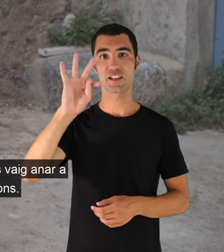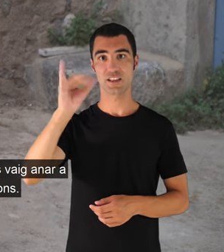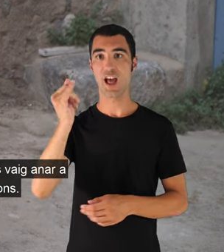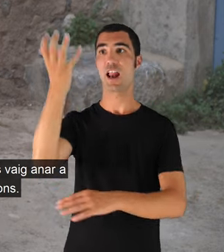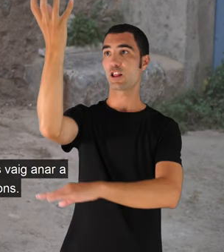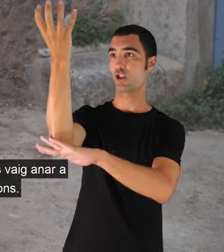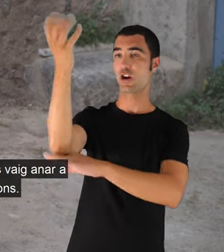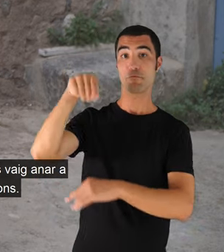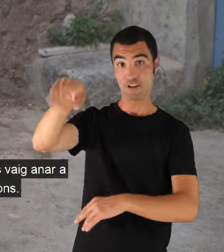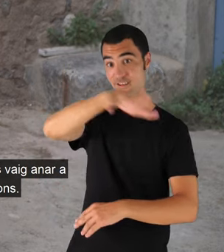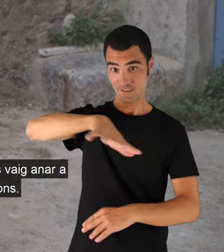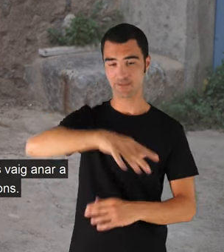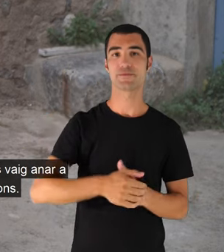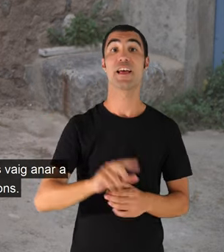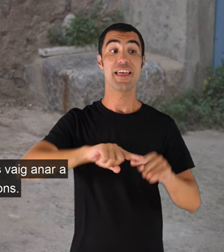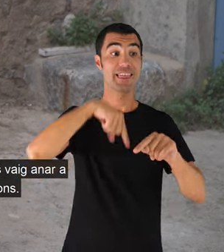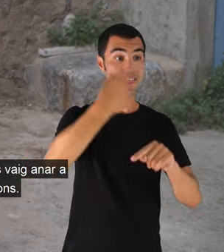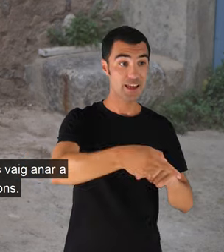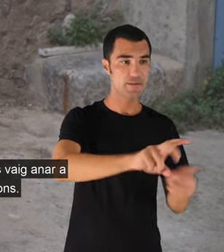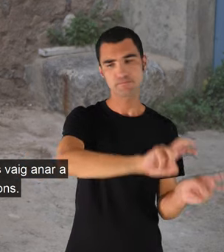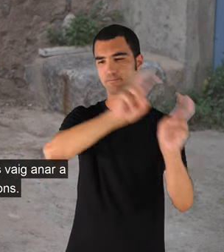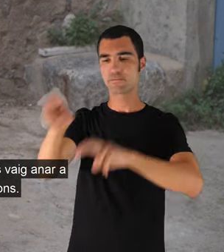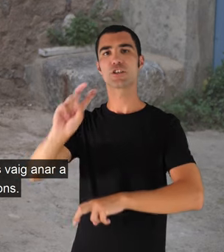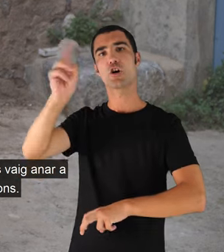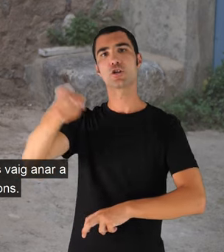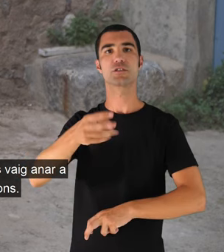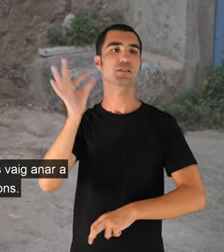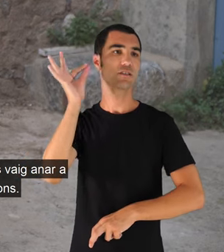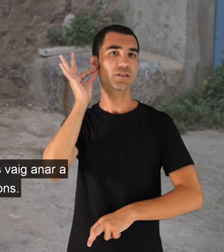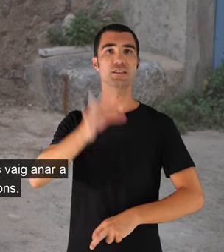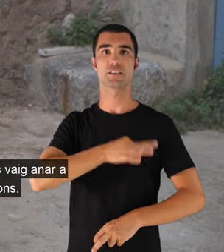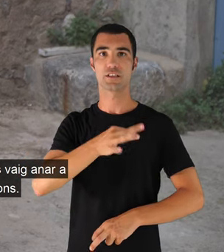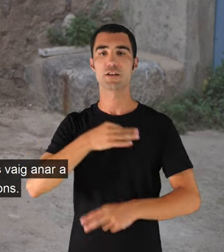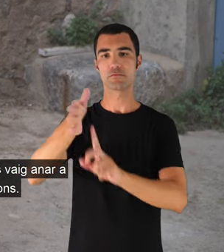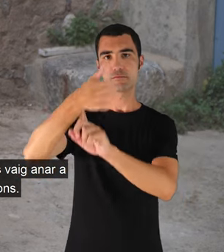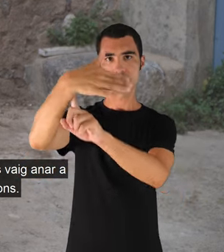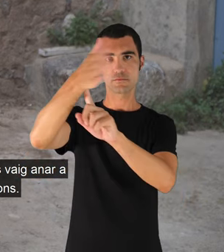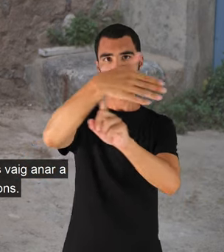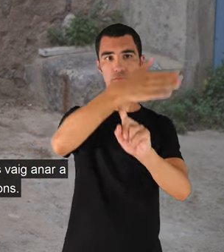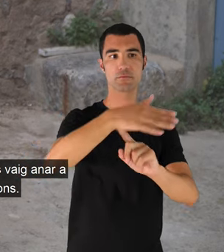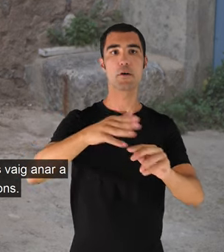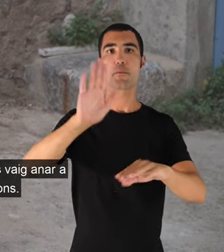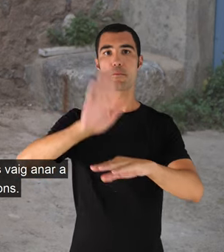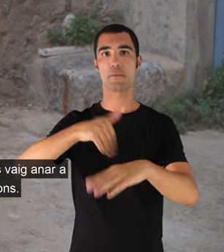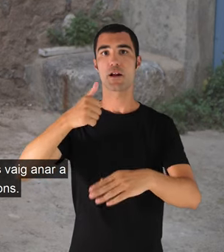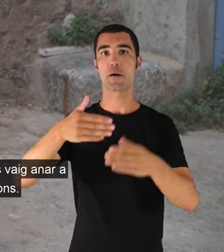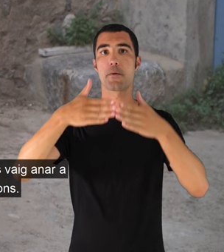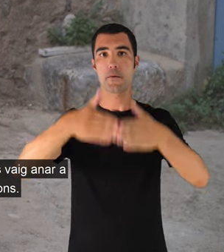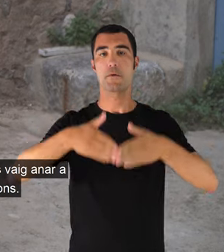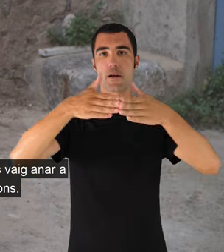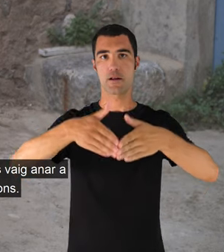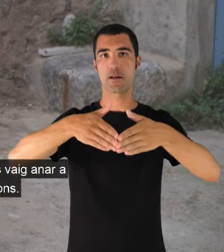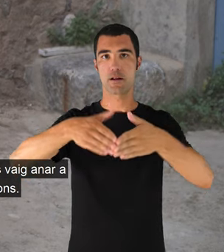allà. I després vaig anar amb una altra senyora que feia banderins, que era pels camerots dels barcos i